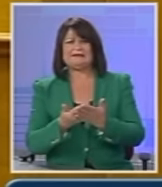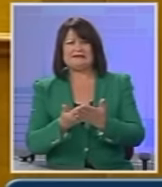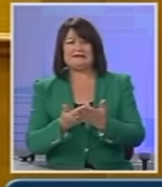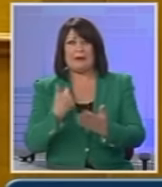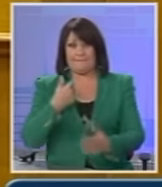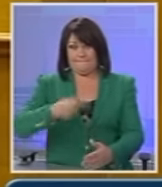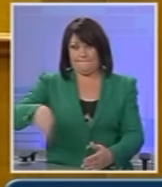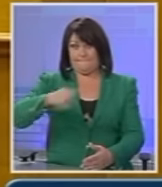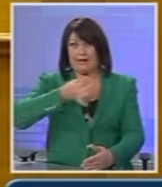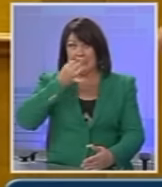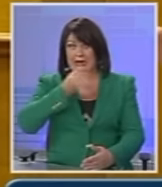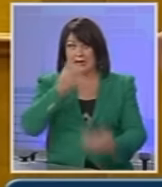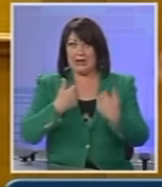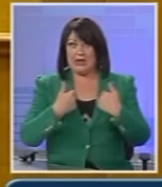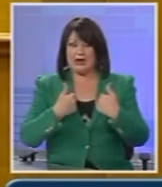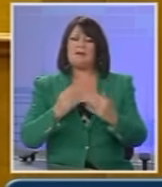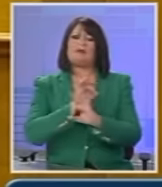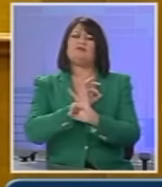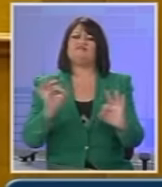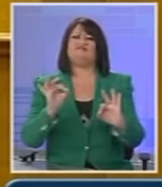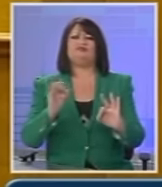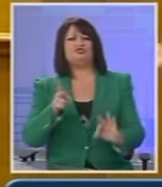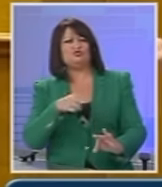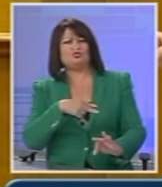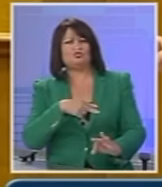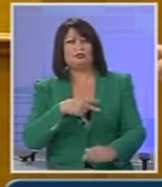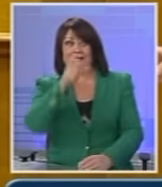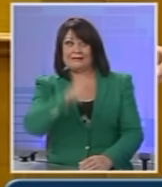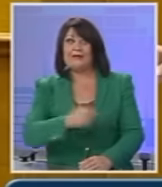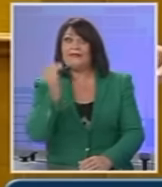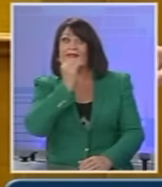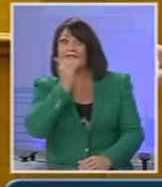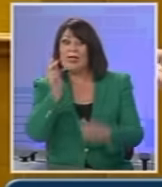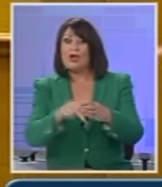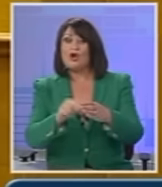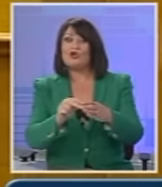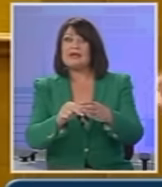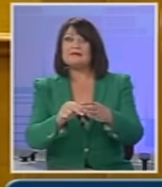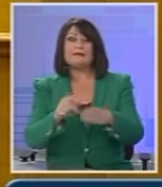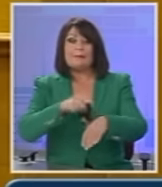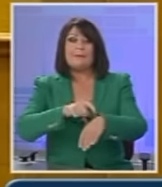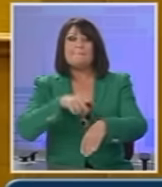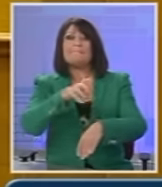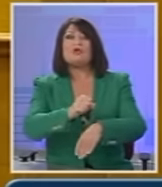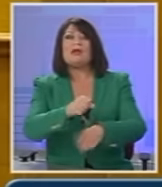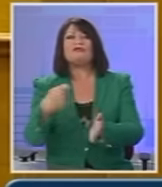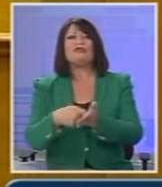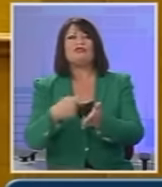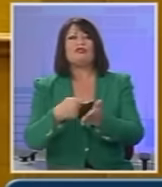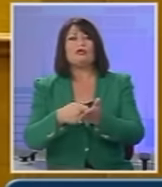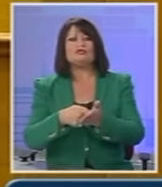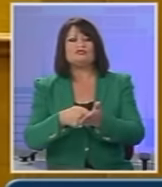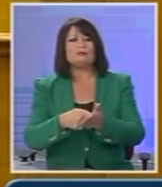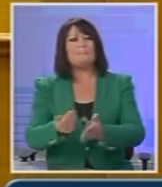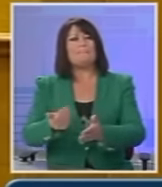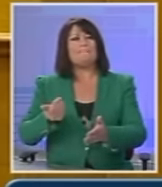λέγαμε προεκλογικά ισχύουν στο ακέραιο. Ότι βιαστήκατε να κάνετε εκλογές για να προλάβετε τη φοροκαταιγίδα που